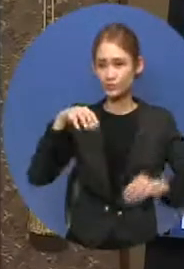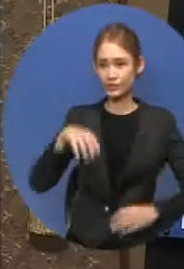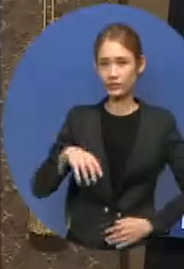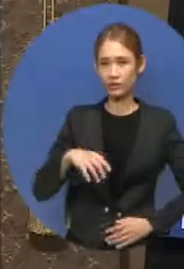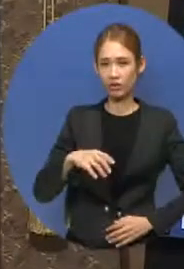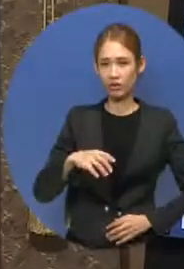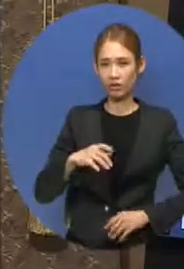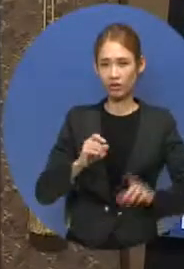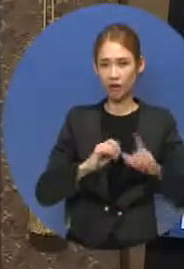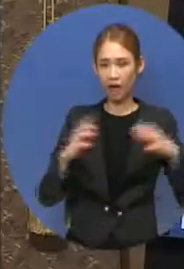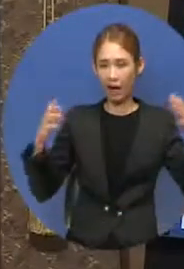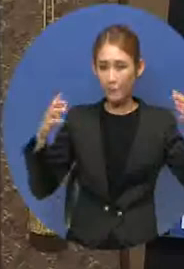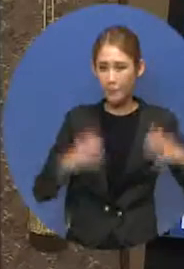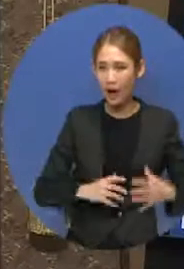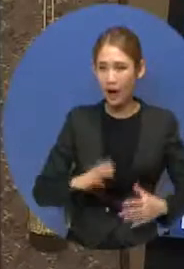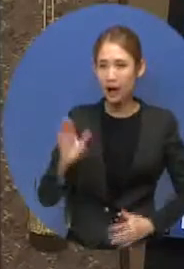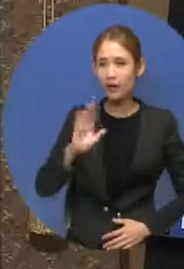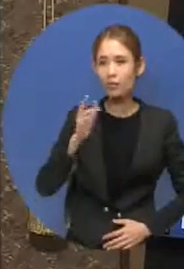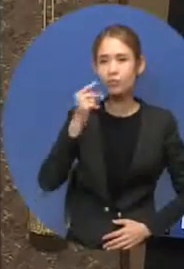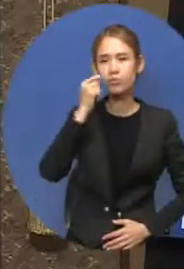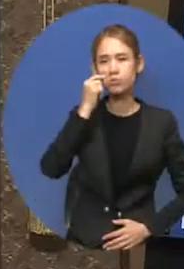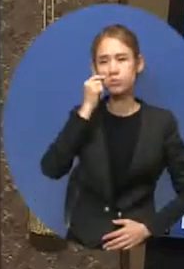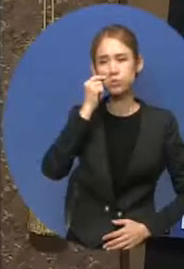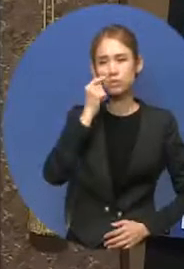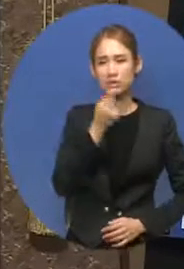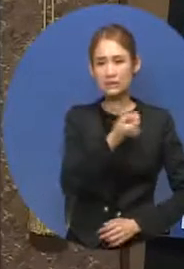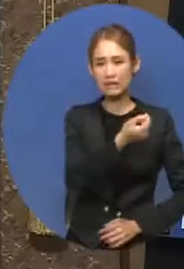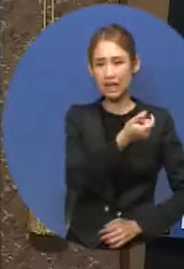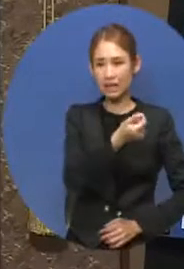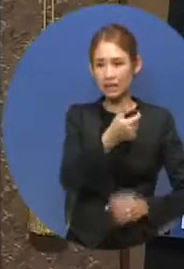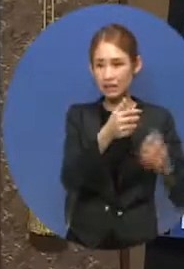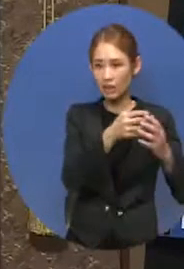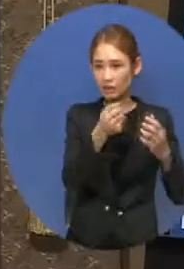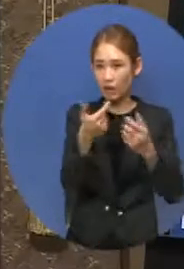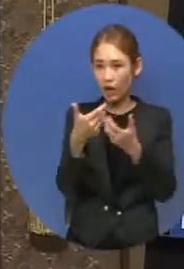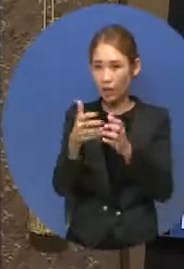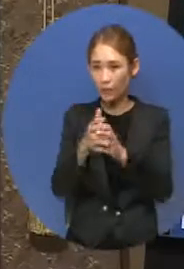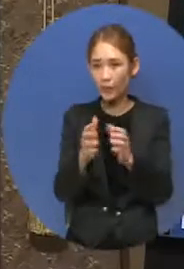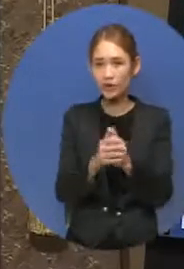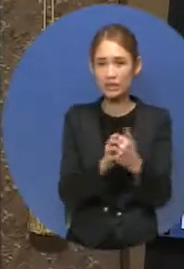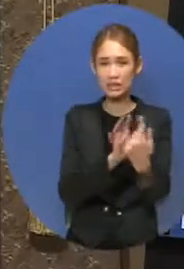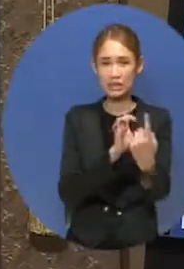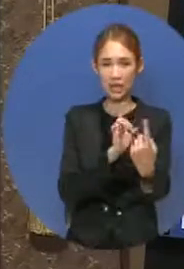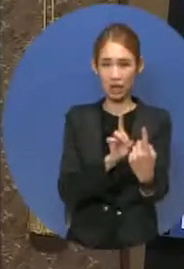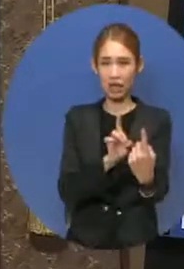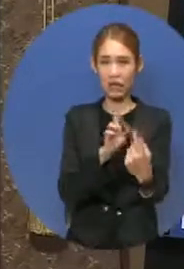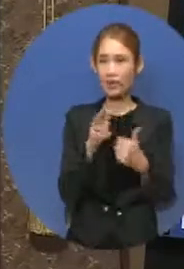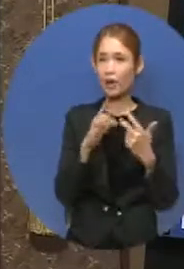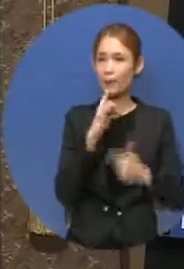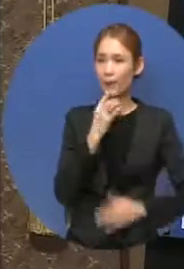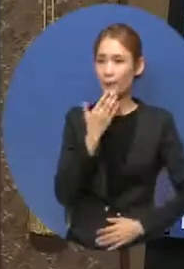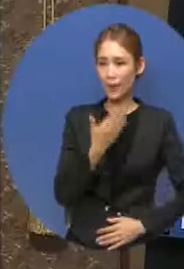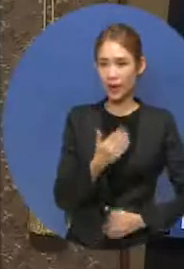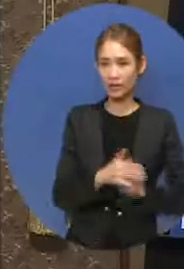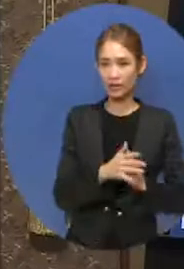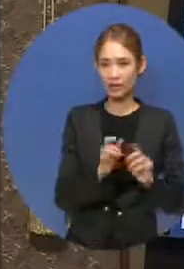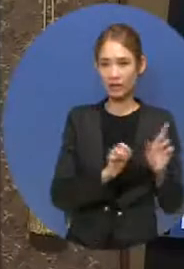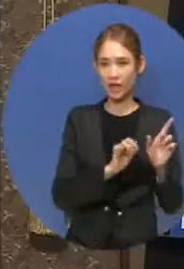때문에 소규모로 하거나 혹은 1대1 사업만 하게끔 되어 있었기 때문에 대부분의